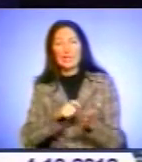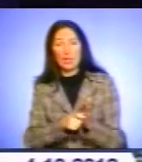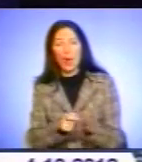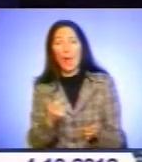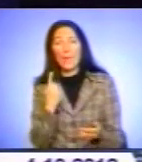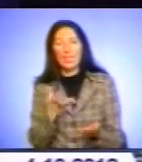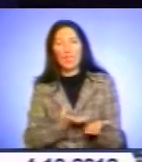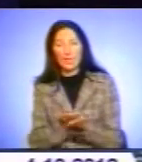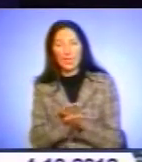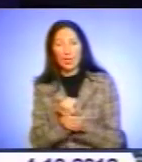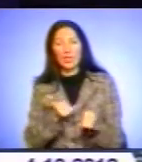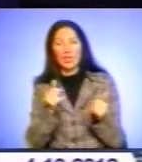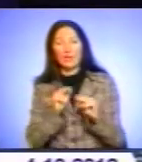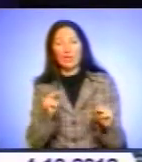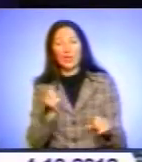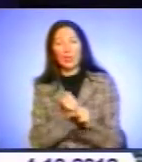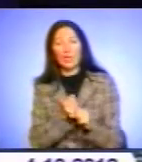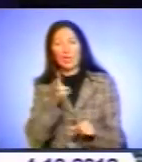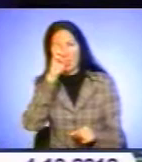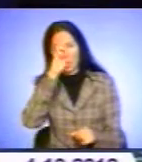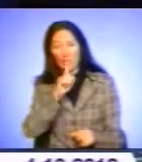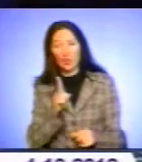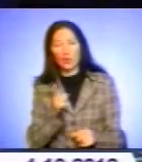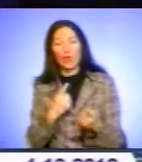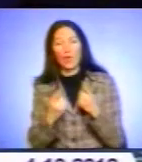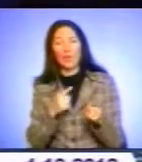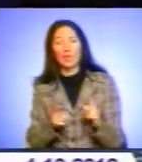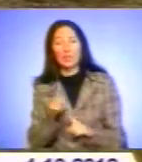що ще йшлося на засіданні уряду, слухали наші журналісти.